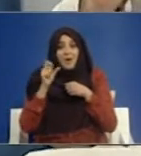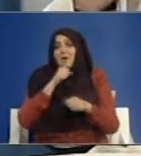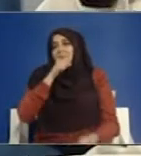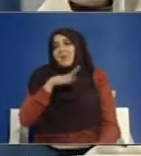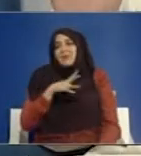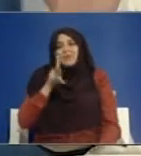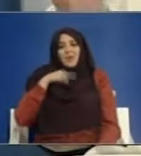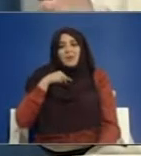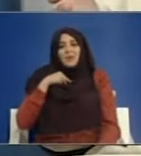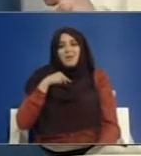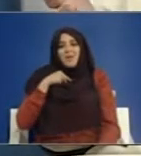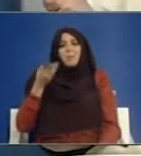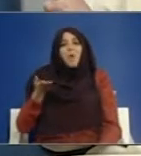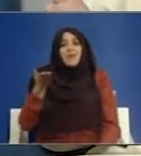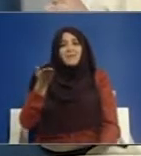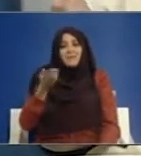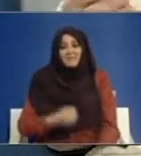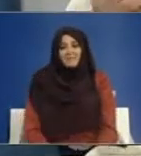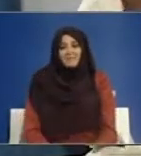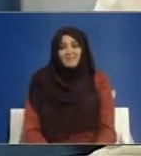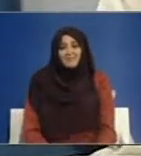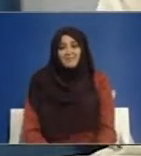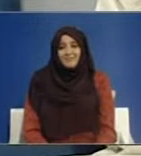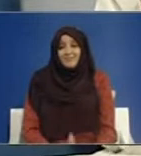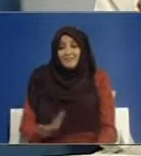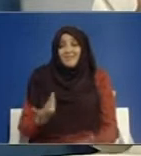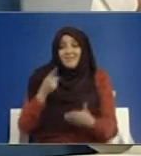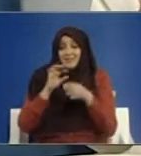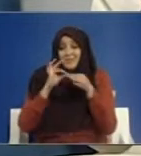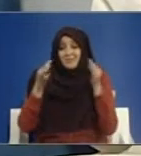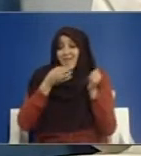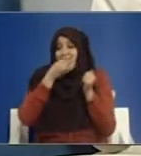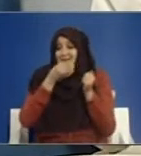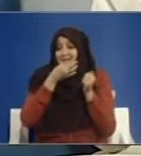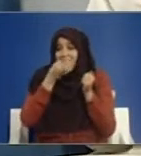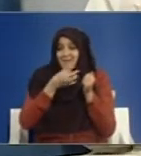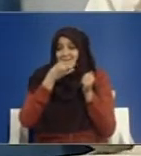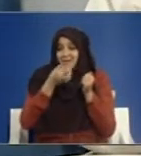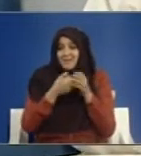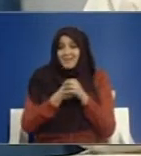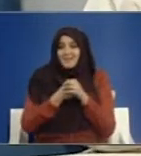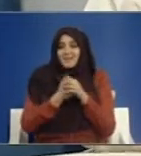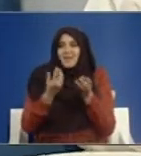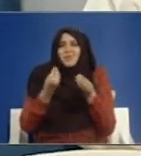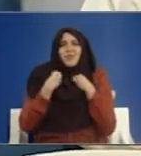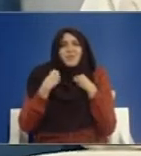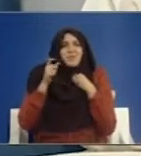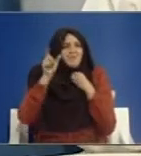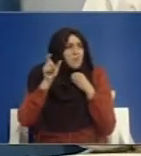نبينا صلى الله عليه وسلم، صلى الله عليه وسلم. يعني انظر إلى هذا الذكر وما يجعل